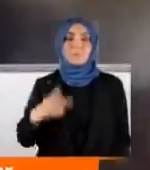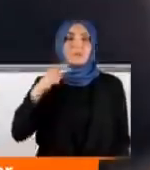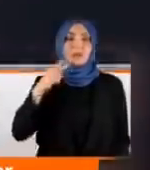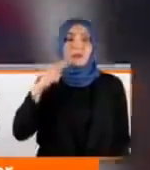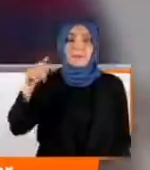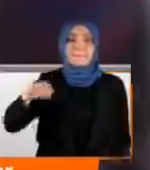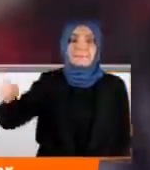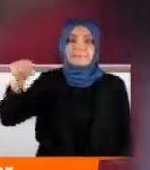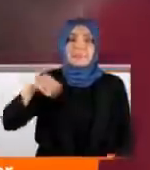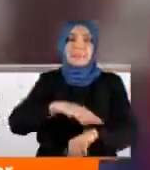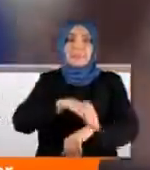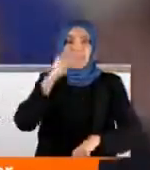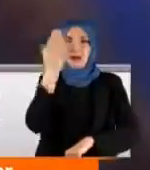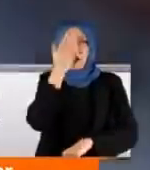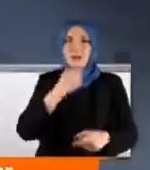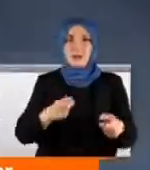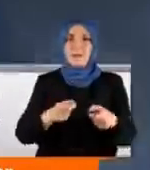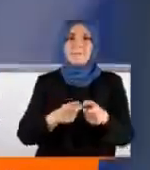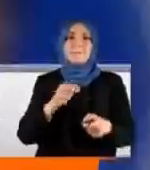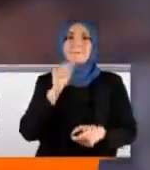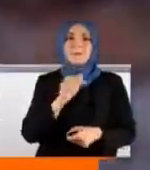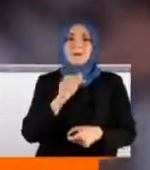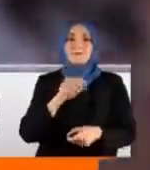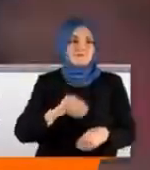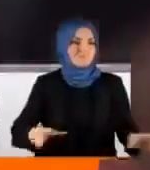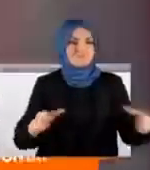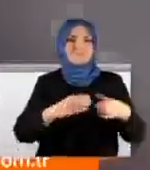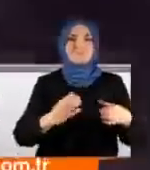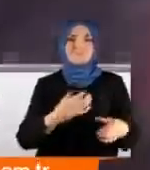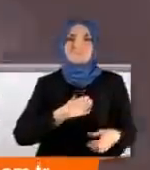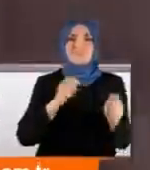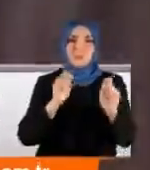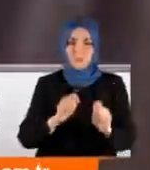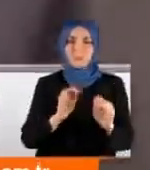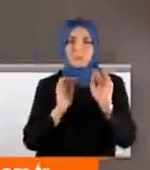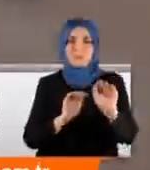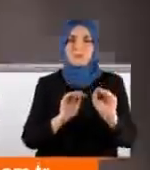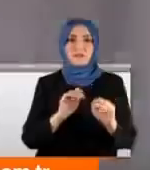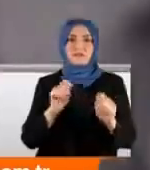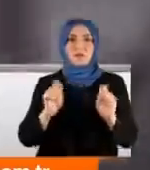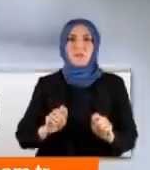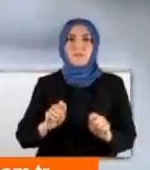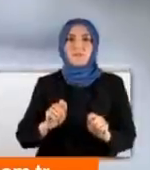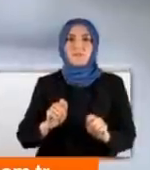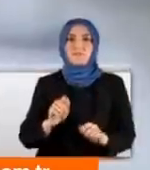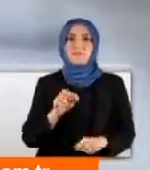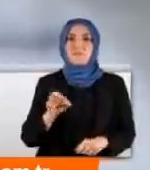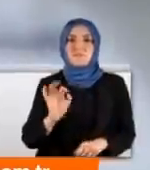Ermenistan'ın Dağlık Karabağ işgalini destekleyen provokatörler, Los Angeles sokaklarında bir kez daha kendini gösterdi.